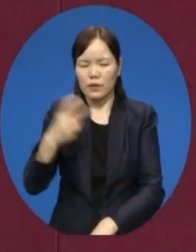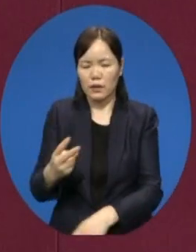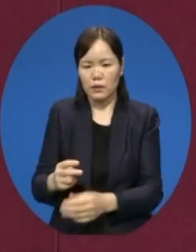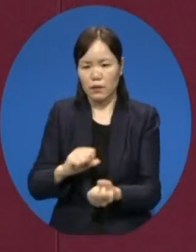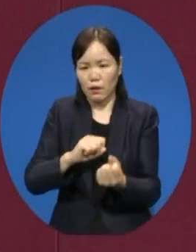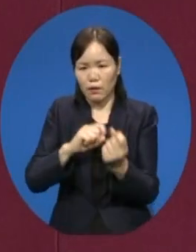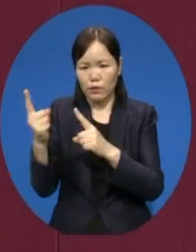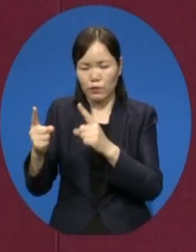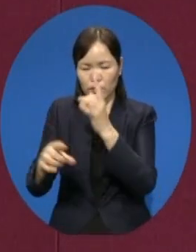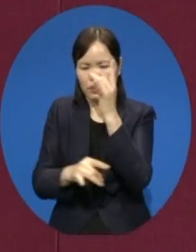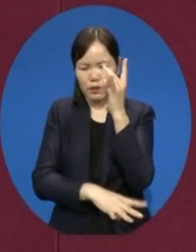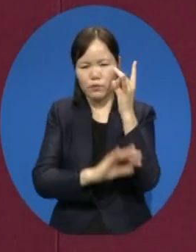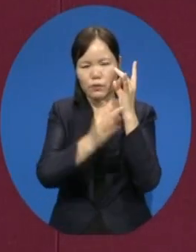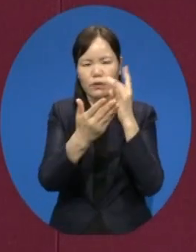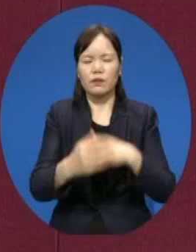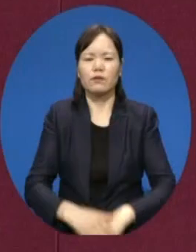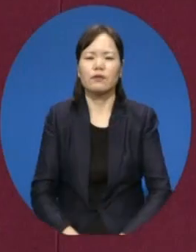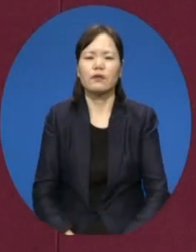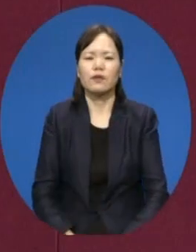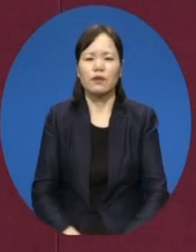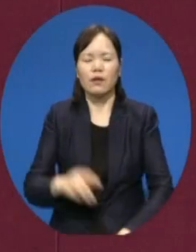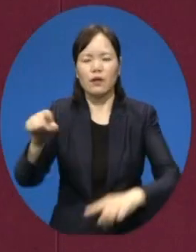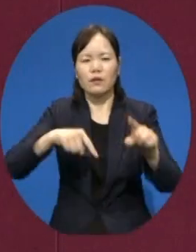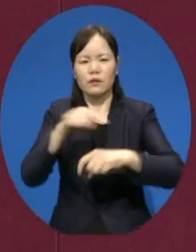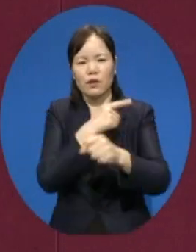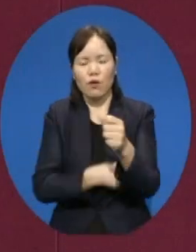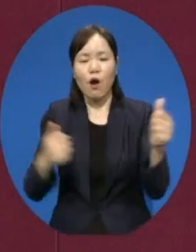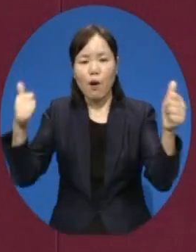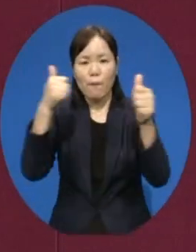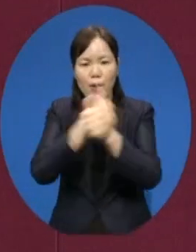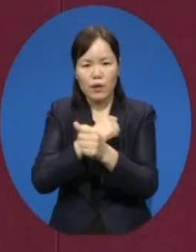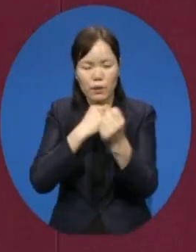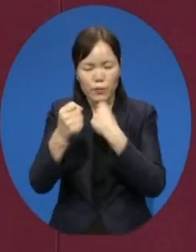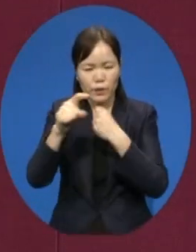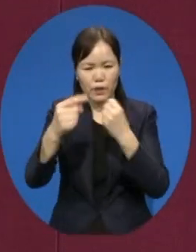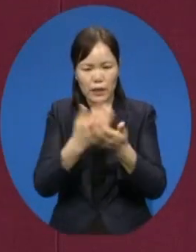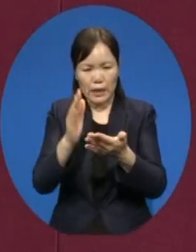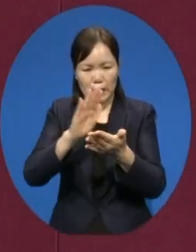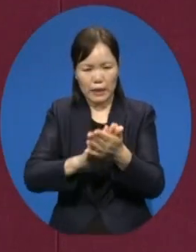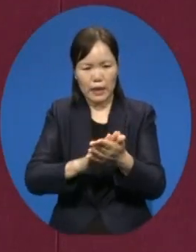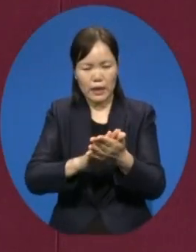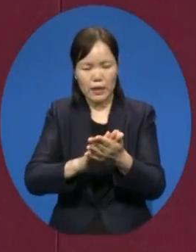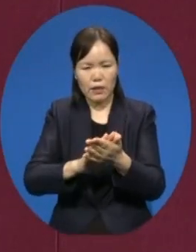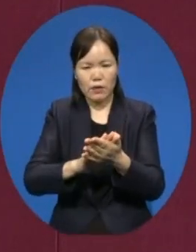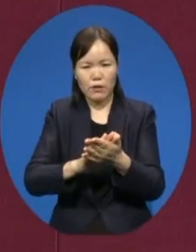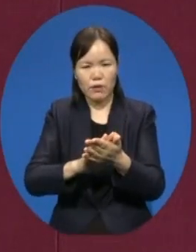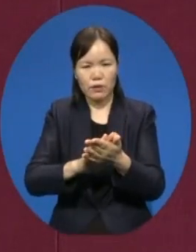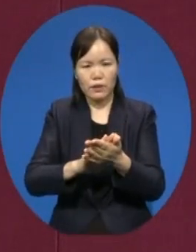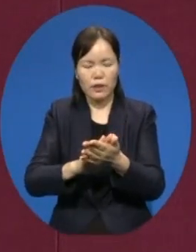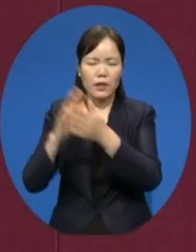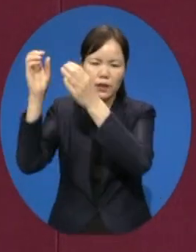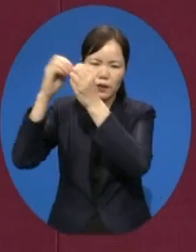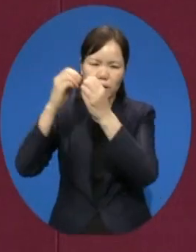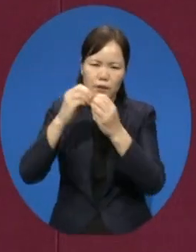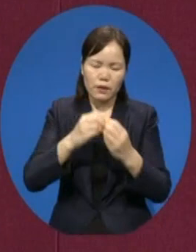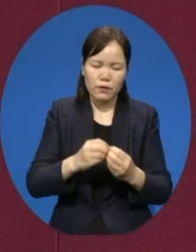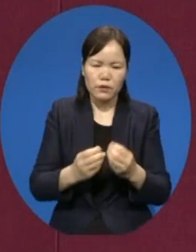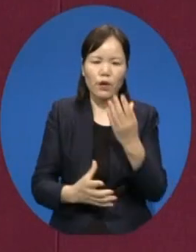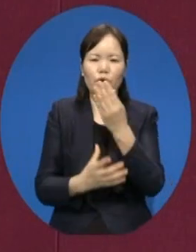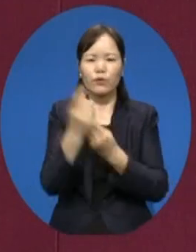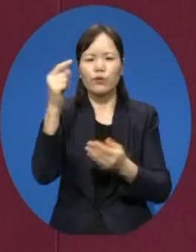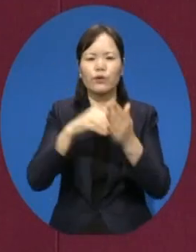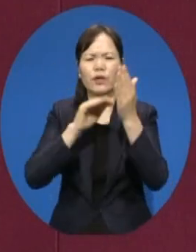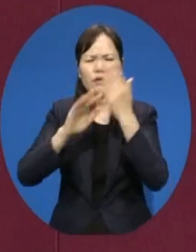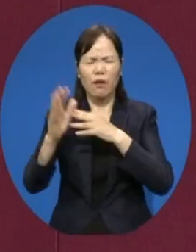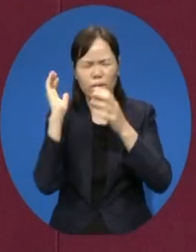이렇게 세우는 기초가 되었습니다. 정권이 바뀌어도 이 계획의 틀은 메르켈 총리까지로 이어져서 통일 후에